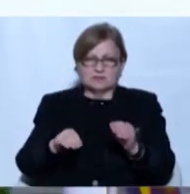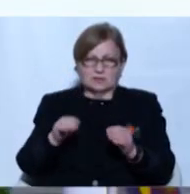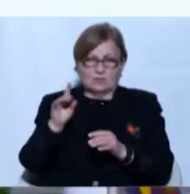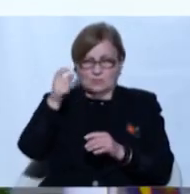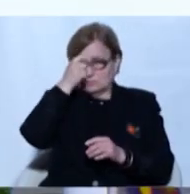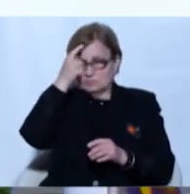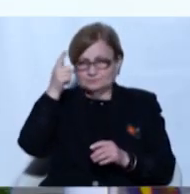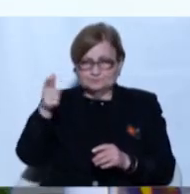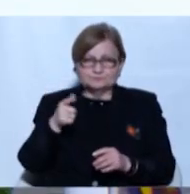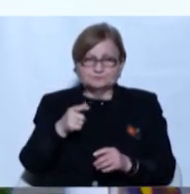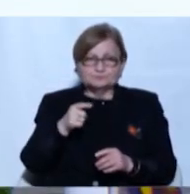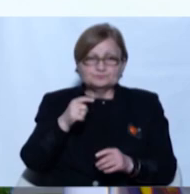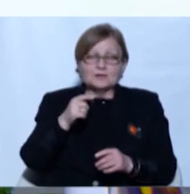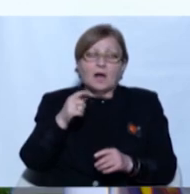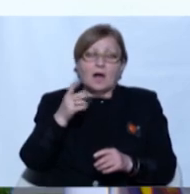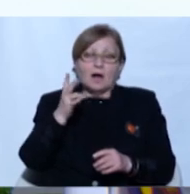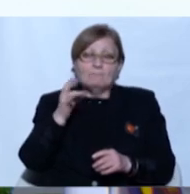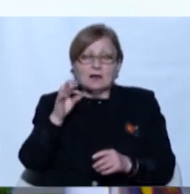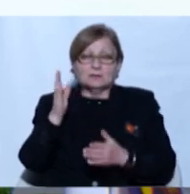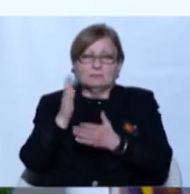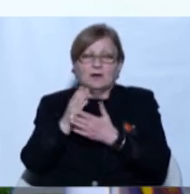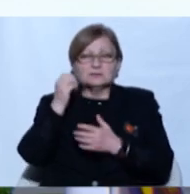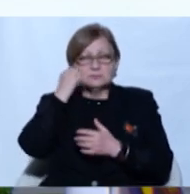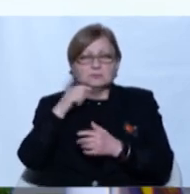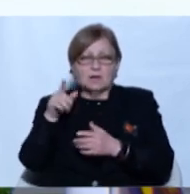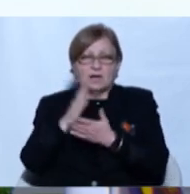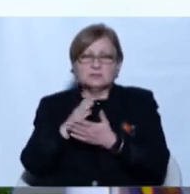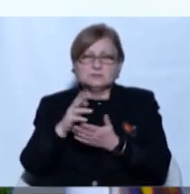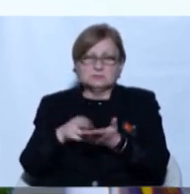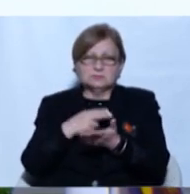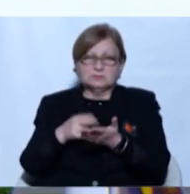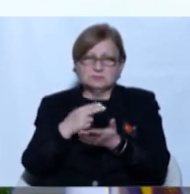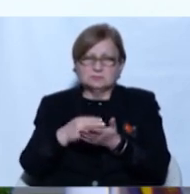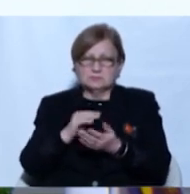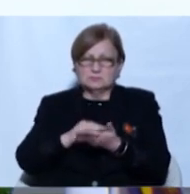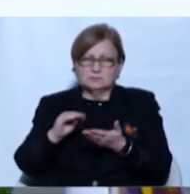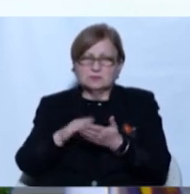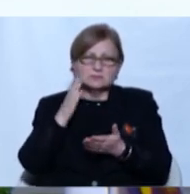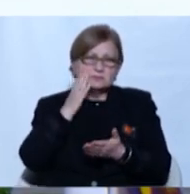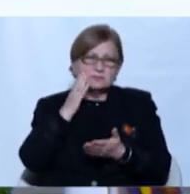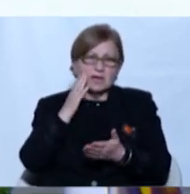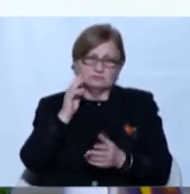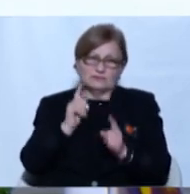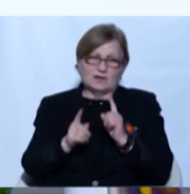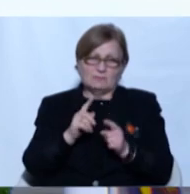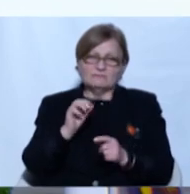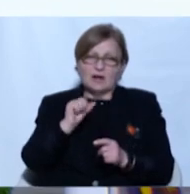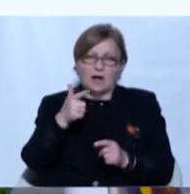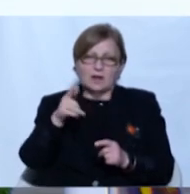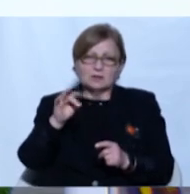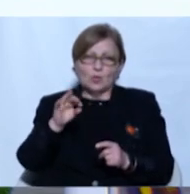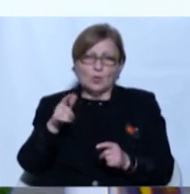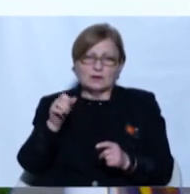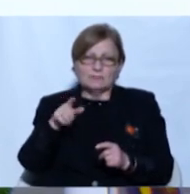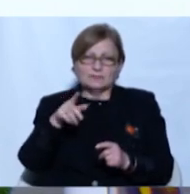თუ შეიძლება ითქვას გამონაგონი კი არა, ნამდვილი ამბავი იწერება, რასაკურია თავისებურად ასახავს ის ბარო ნამდვილი ამბავია, ის აგეოგრაფიაში პერსონაჟები